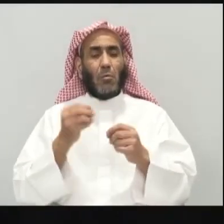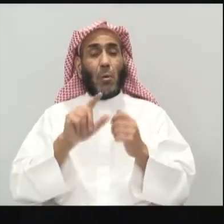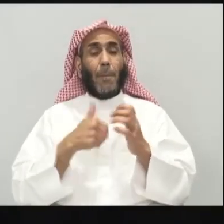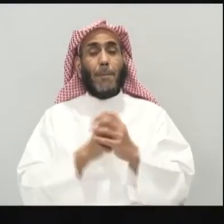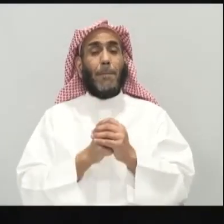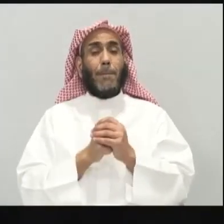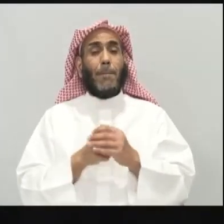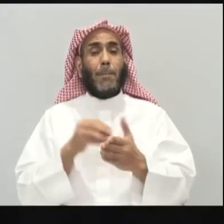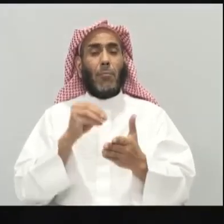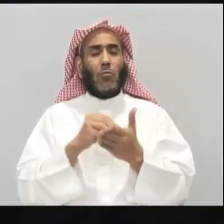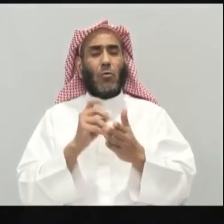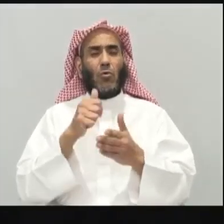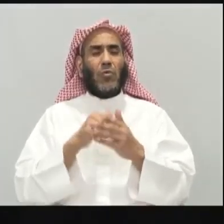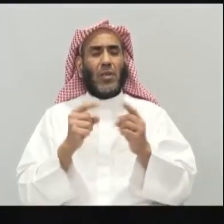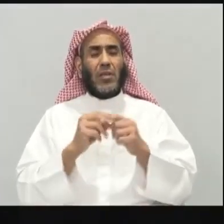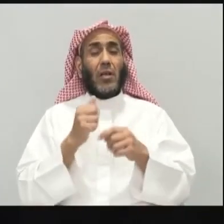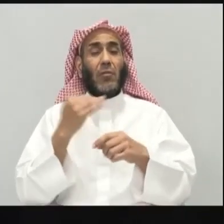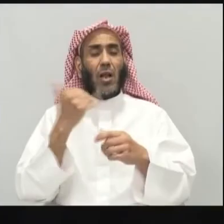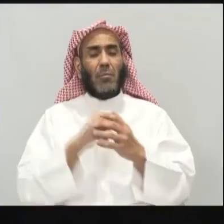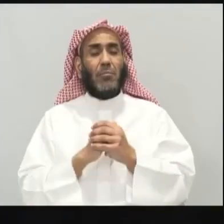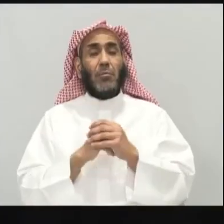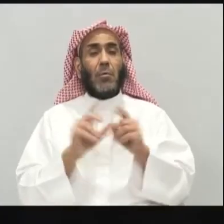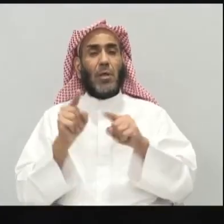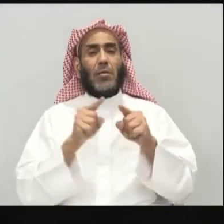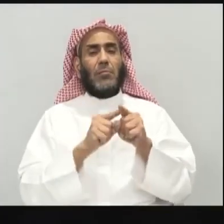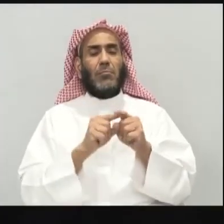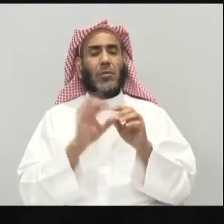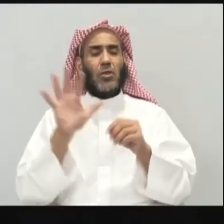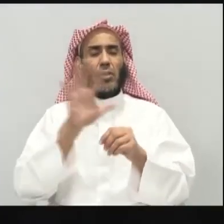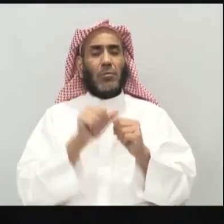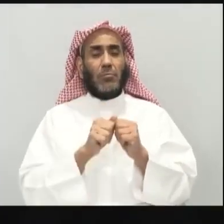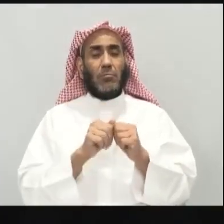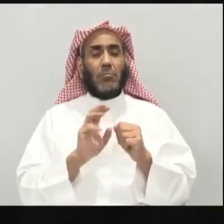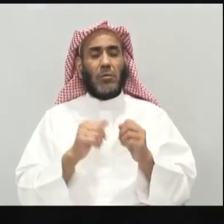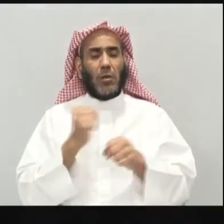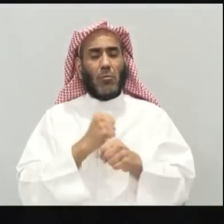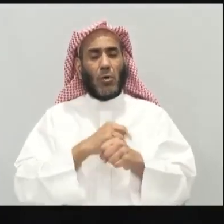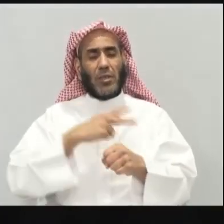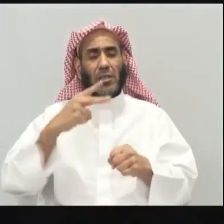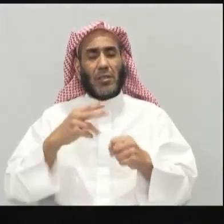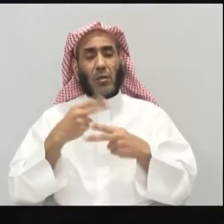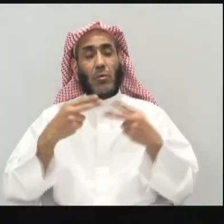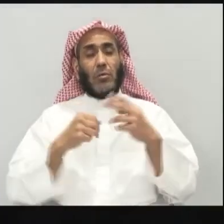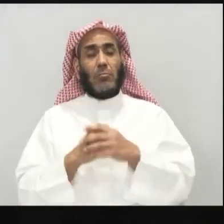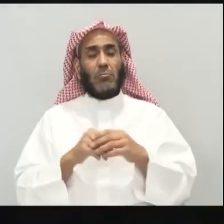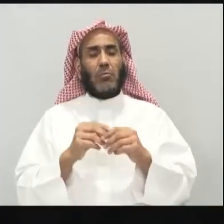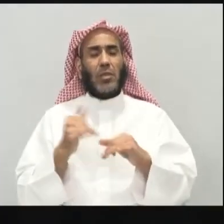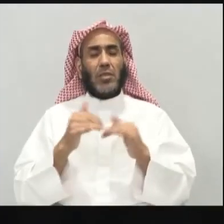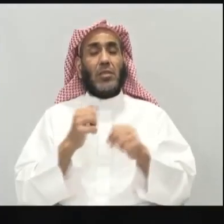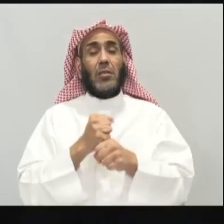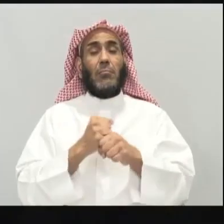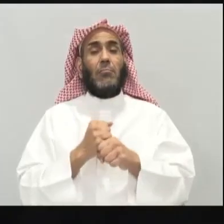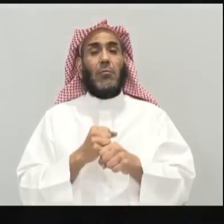نضيف عليها الحروفيات الحرف العربي بهذا الشيء بهذا الشكل نقدر نعمل عده تكوينات بهذا الاستخدام